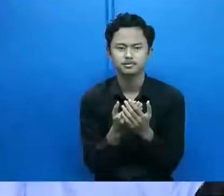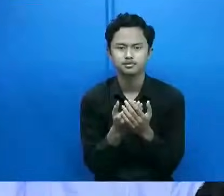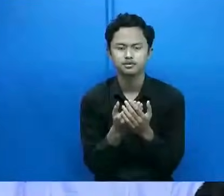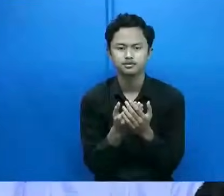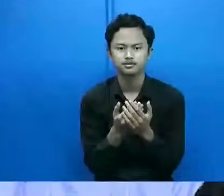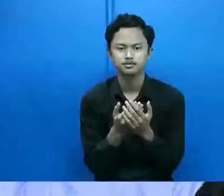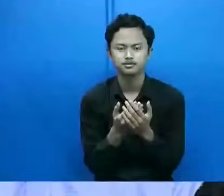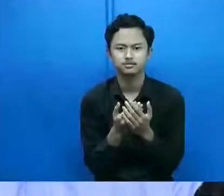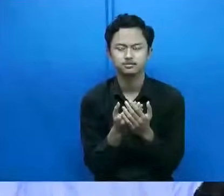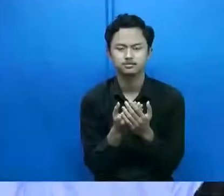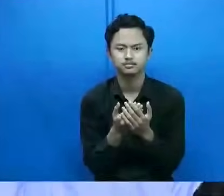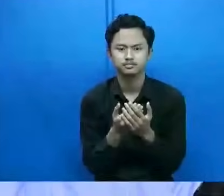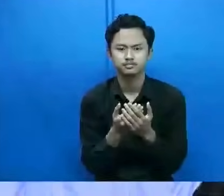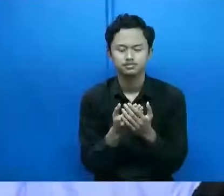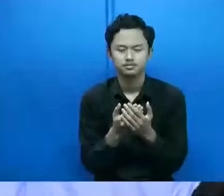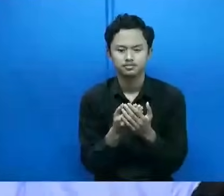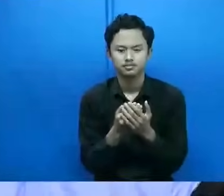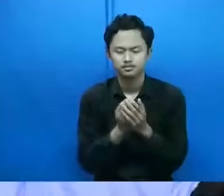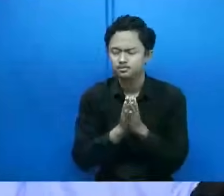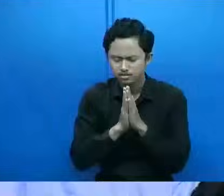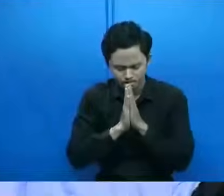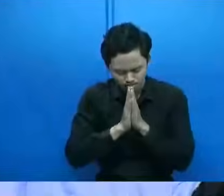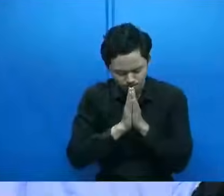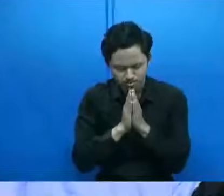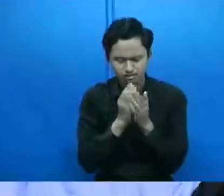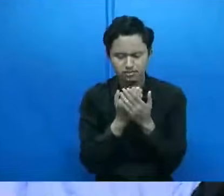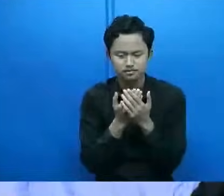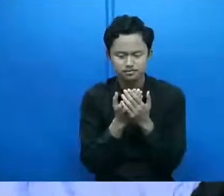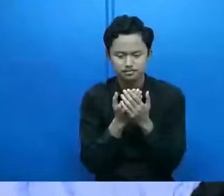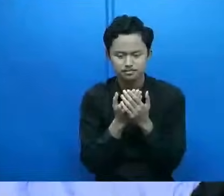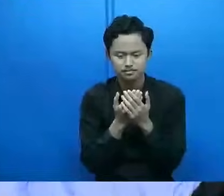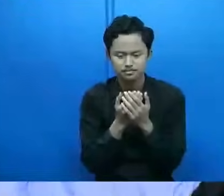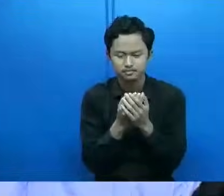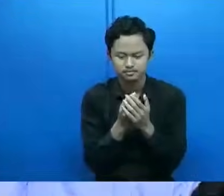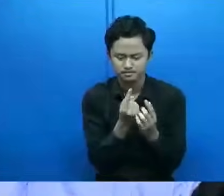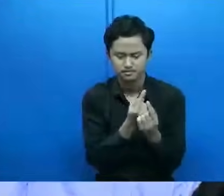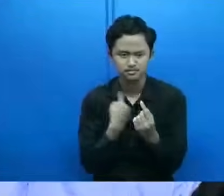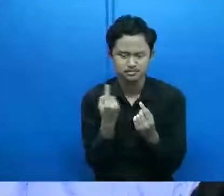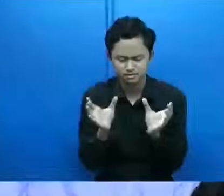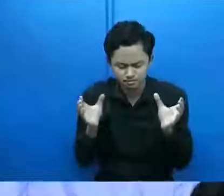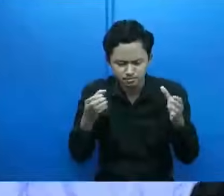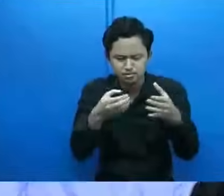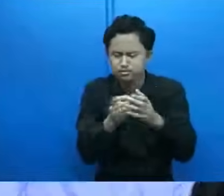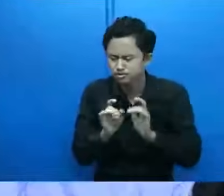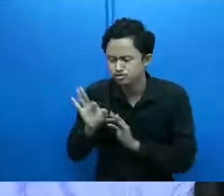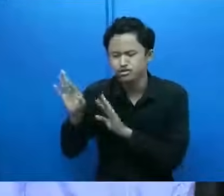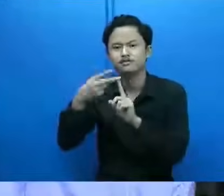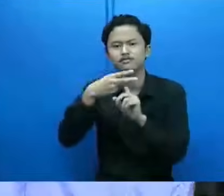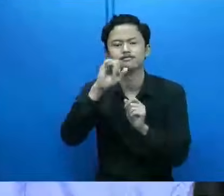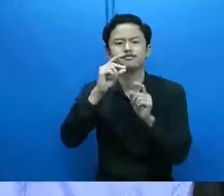fi firdausika ya arhamar rahimin. Ya Allah kami mohon ya Allah kumpulkan kami di surga di surga firdaus ya arhamar